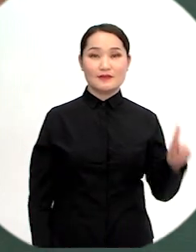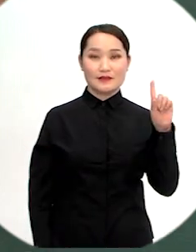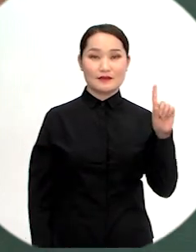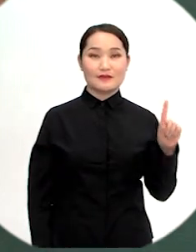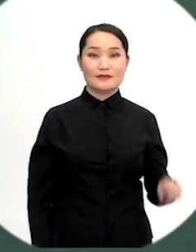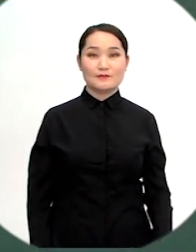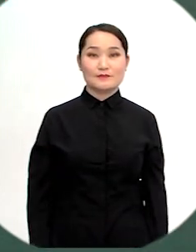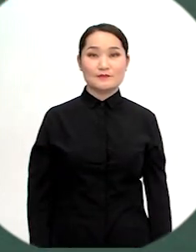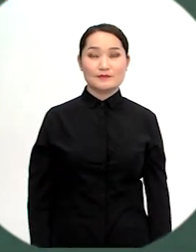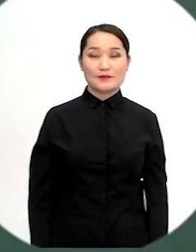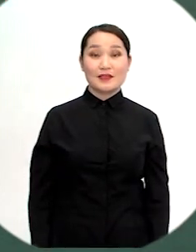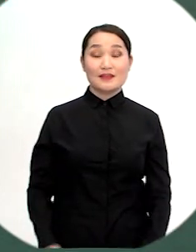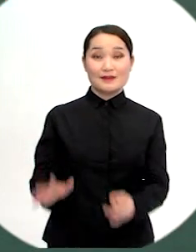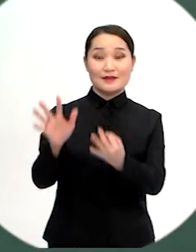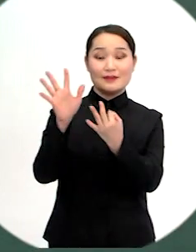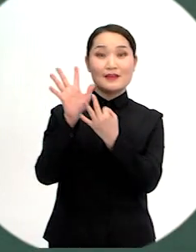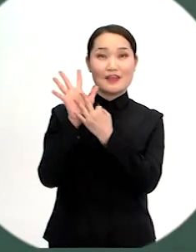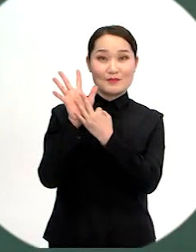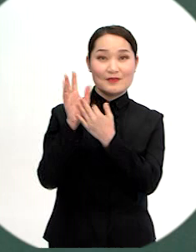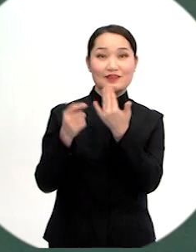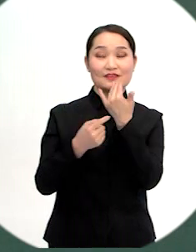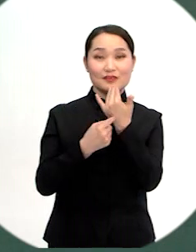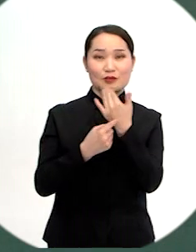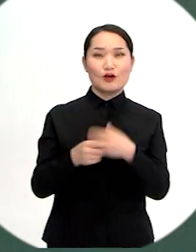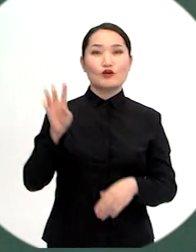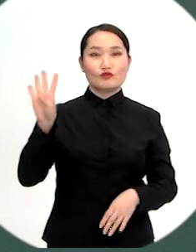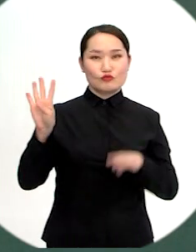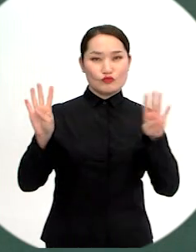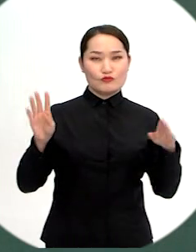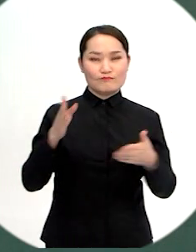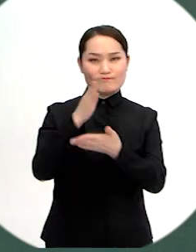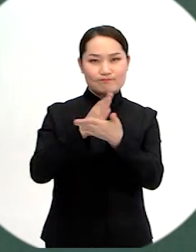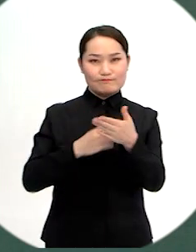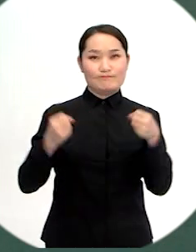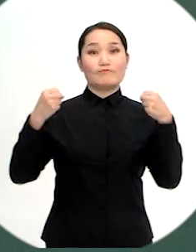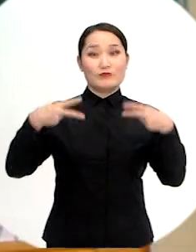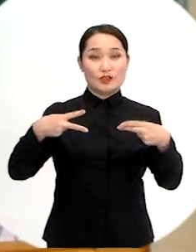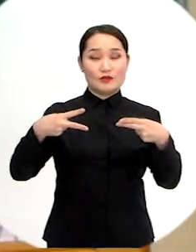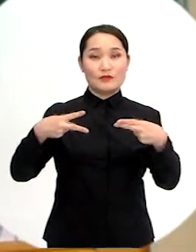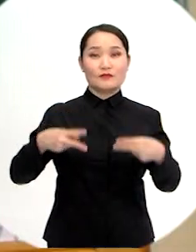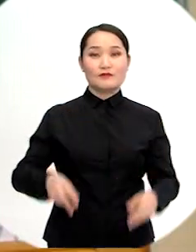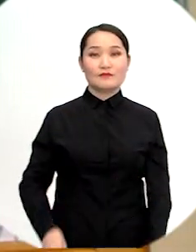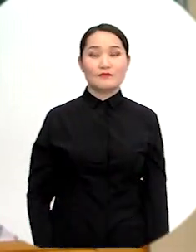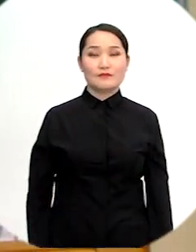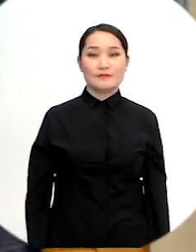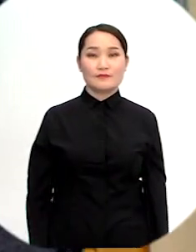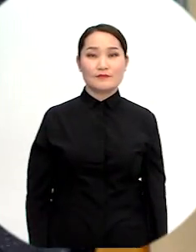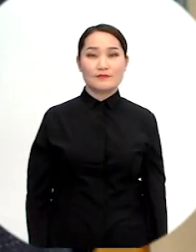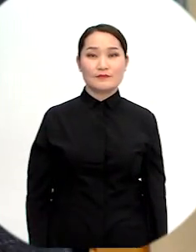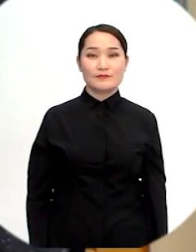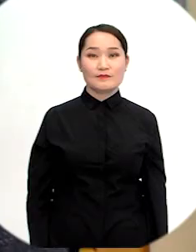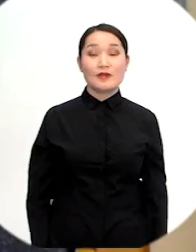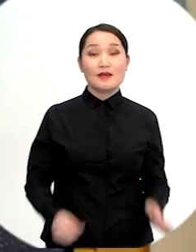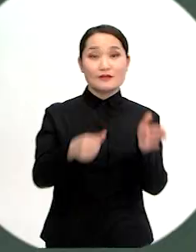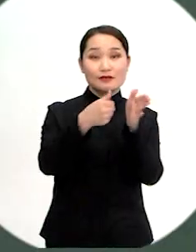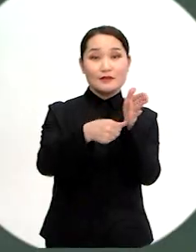1 1 1 1 1 1. Тэгвэл 8 цэцэг маань 4 4-өөр 2 тэнцүү хуваагдж байна. Энийг бүгдээрээ